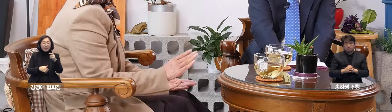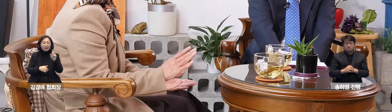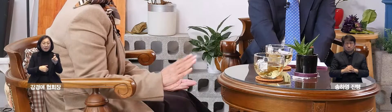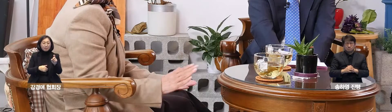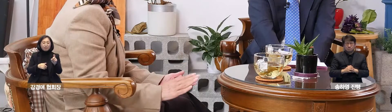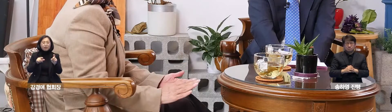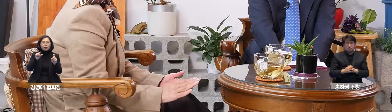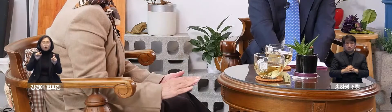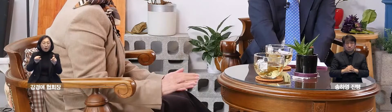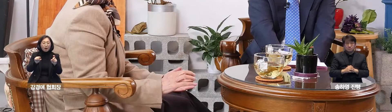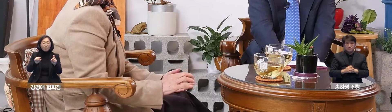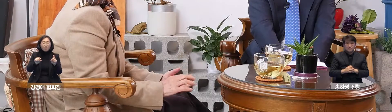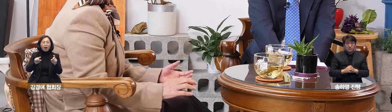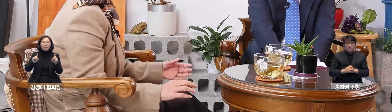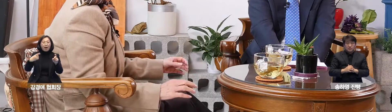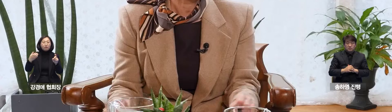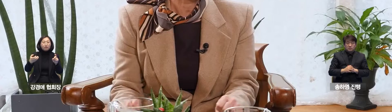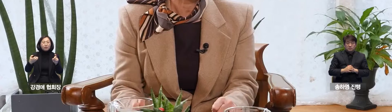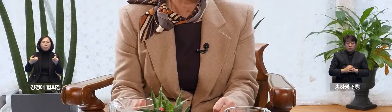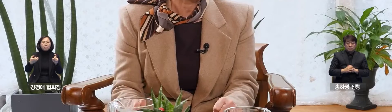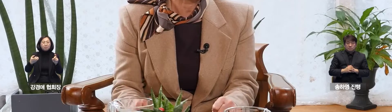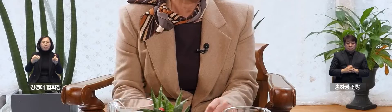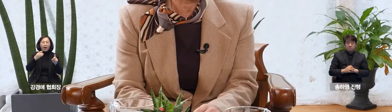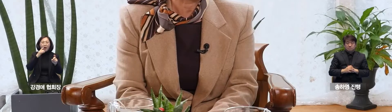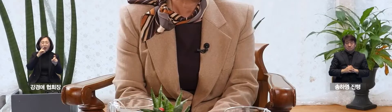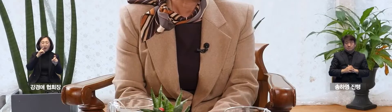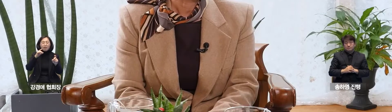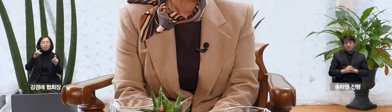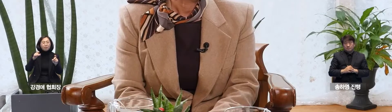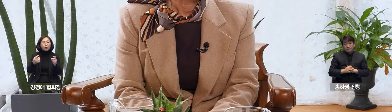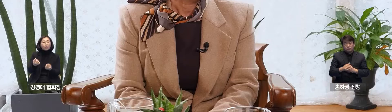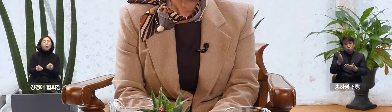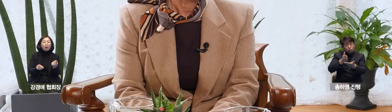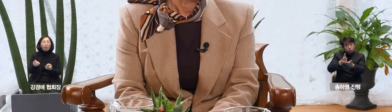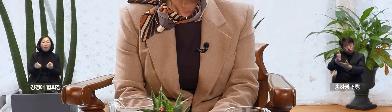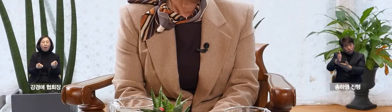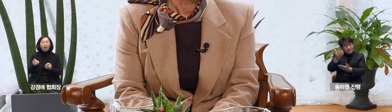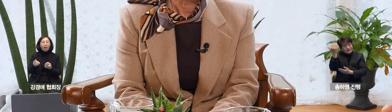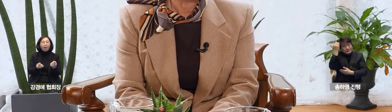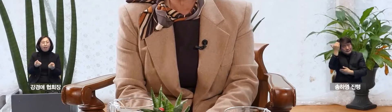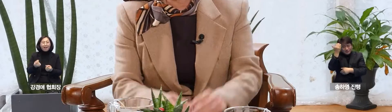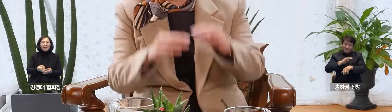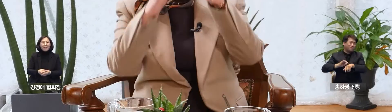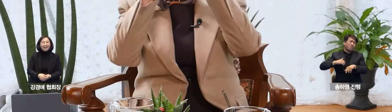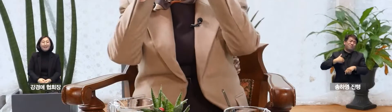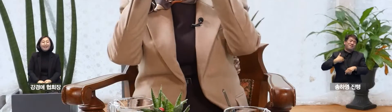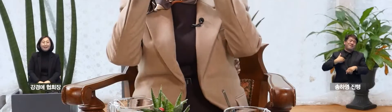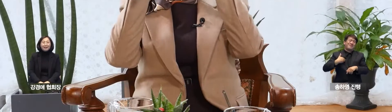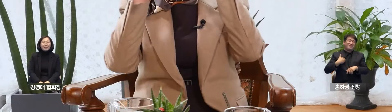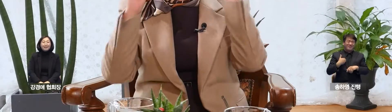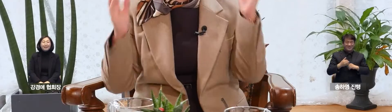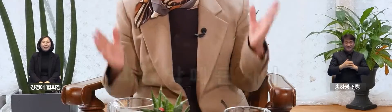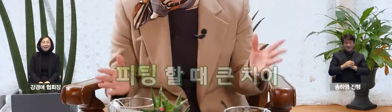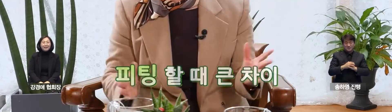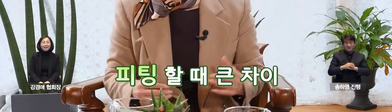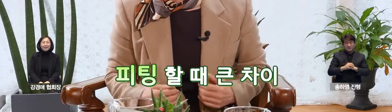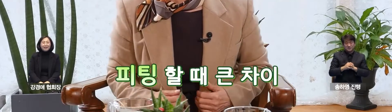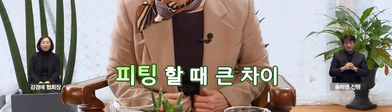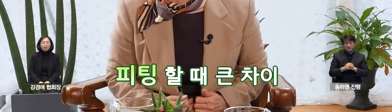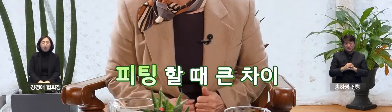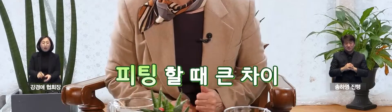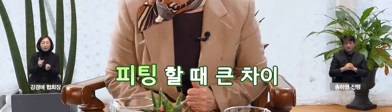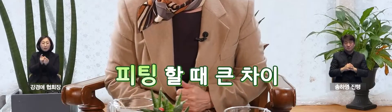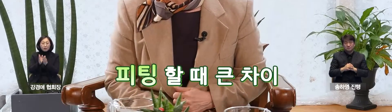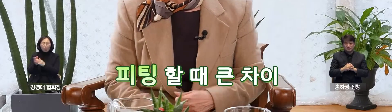가까이부터 190g이 안 되게 조절합니다. 그러면 그런 전문적인 지식은 저희들은 잘 모르기 때문에. 근데 그게 피팅할